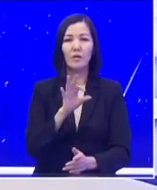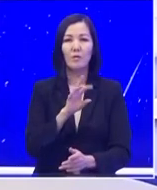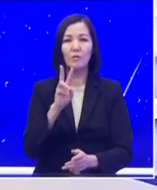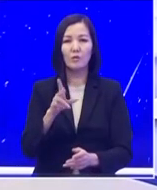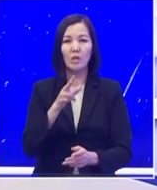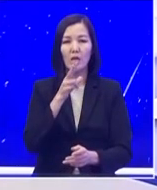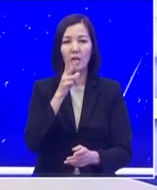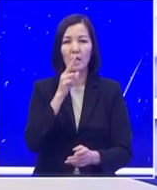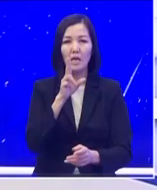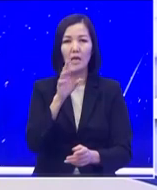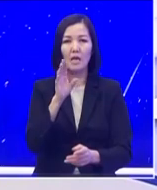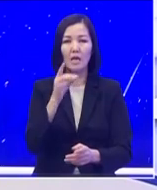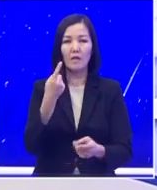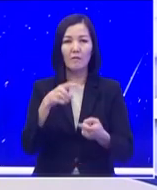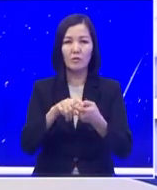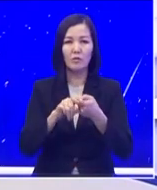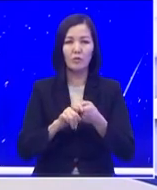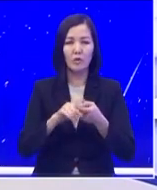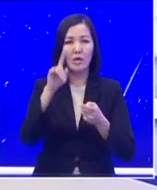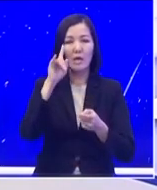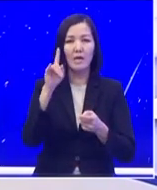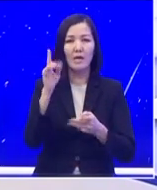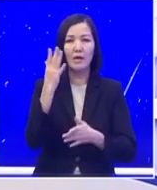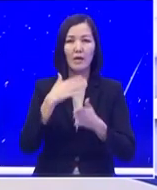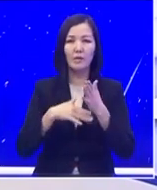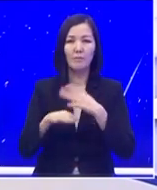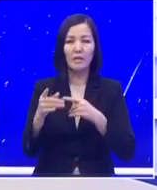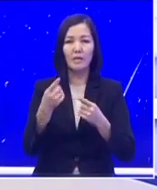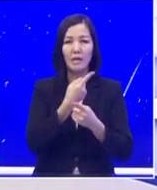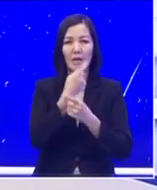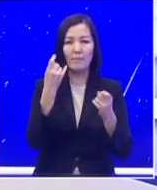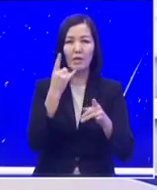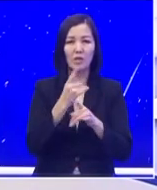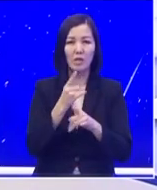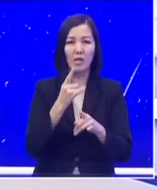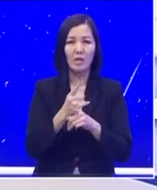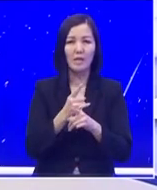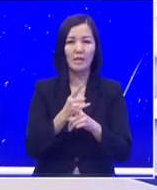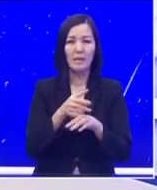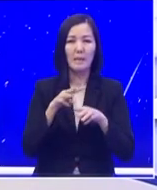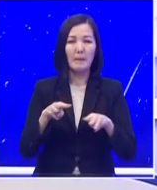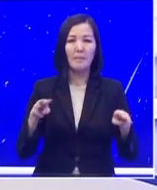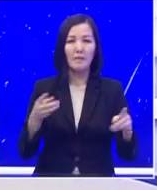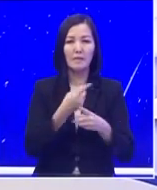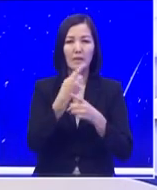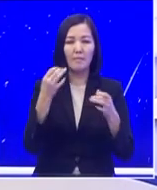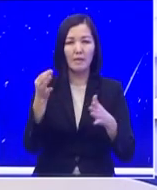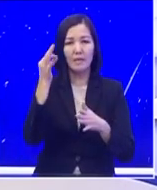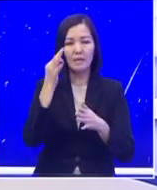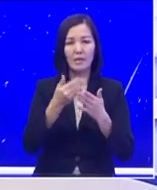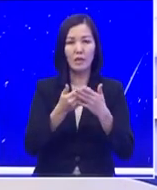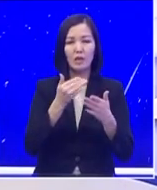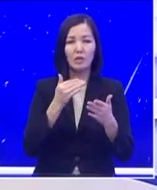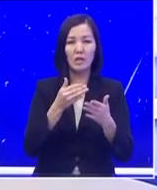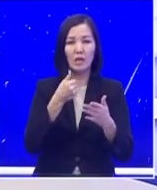Оңтүстік Кореяда коронавирус жұқтырған қазақстандық қашып кетті деген ақпарат жалған. Бұл туралы сыртқы істер министрлігі мәлімдеді. Еске салайық, кеше